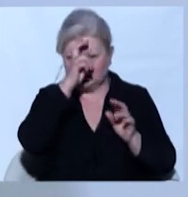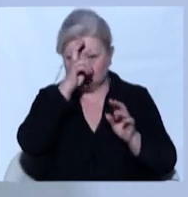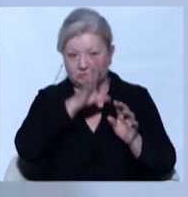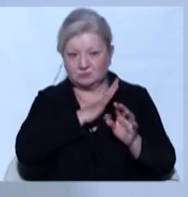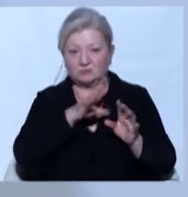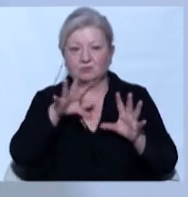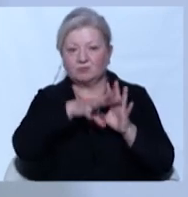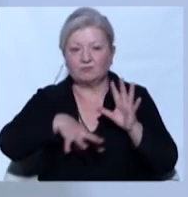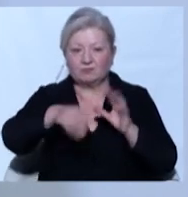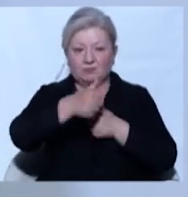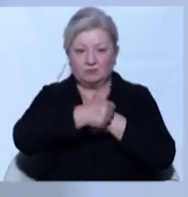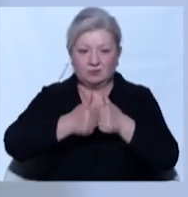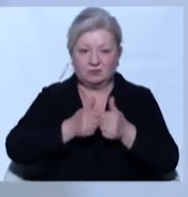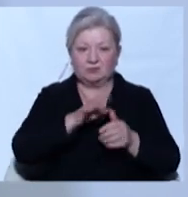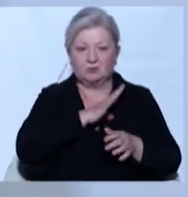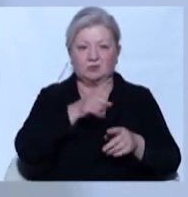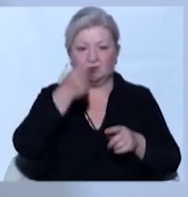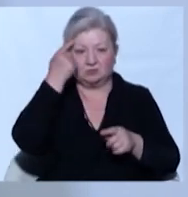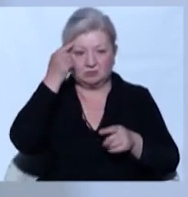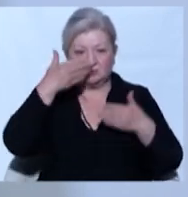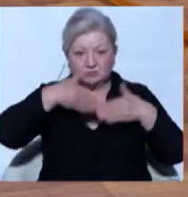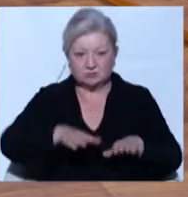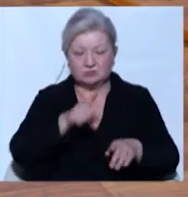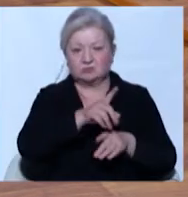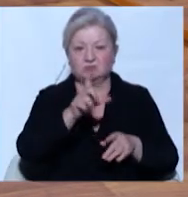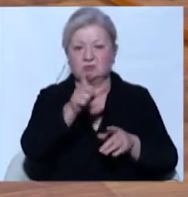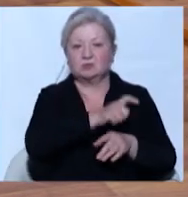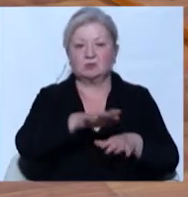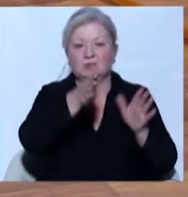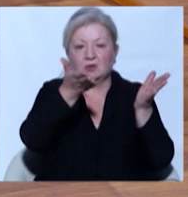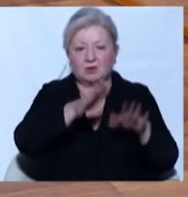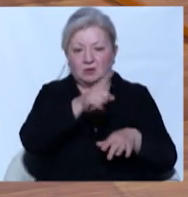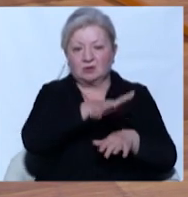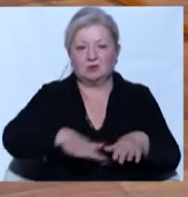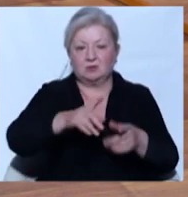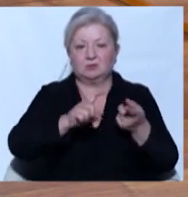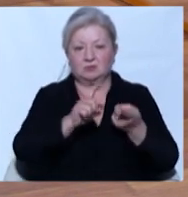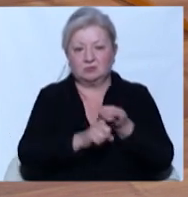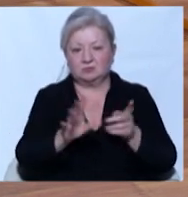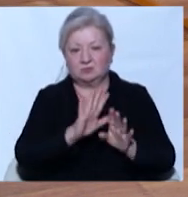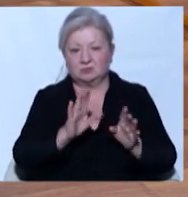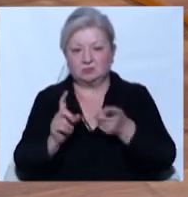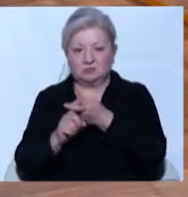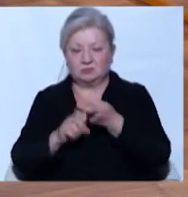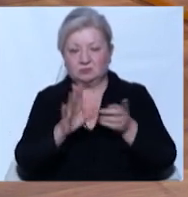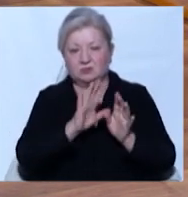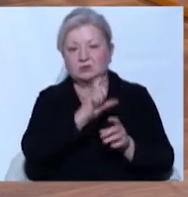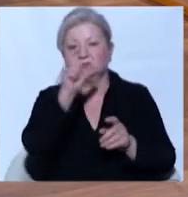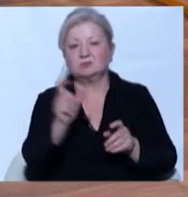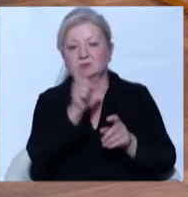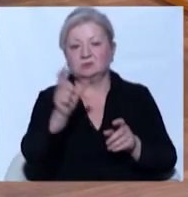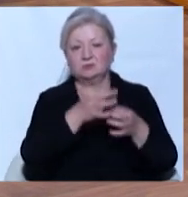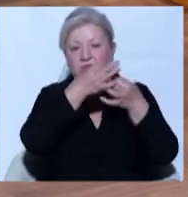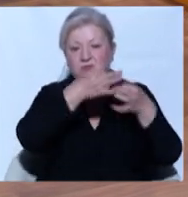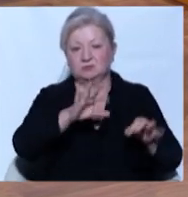სახელმწიფოებმა გადაწყვიტეს რომ ეს ტერიტორია ყოფილიყო სრულიად დამოუკიდებელი ქვეყანა, სრულიად ცალკე მყოფი ქვეყანა, რომელიცაც